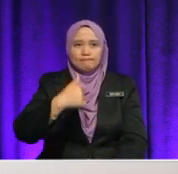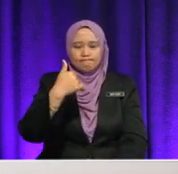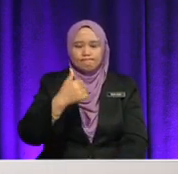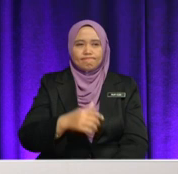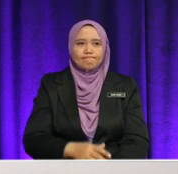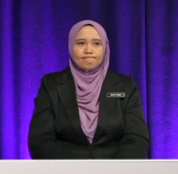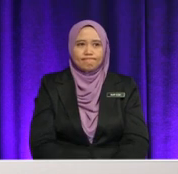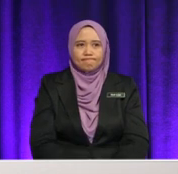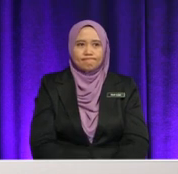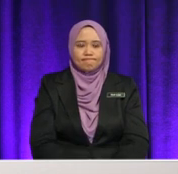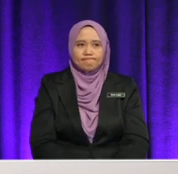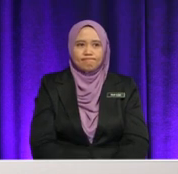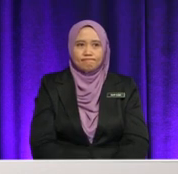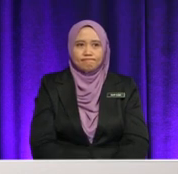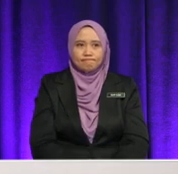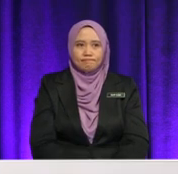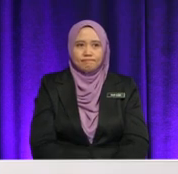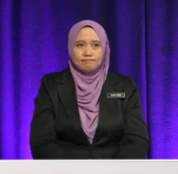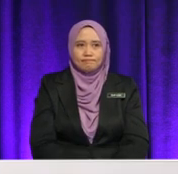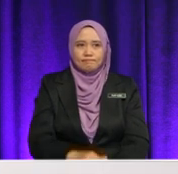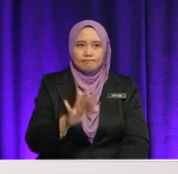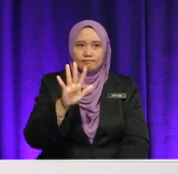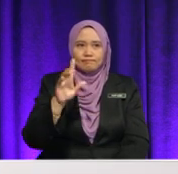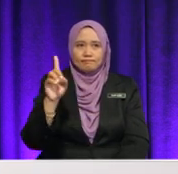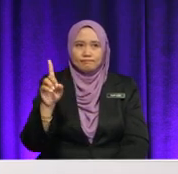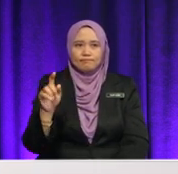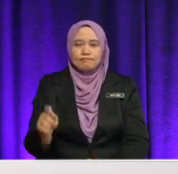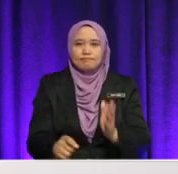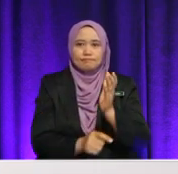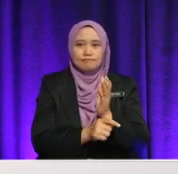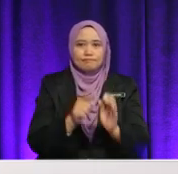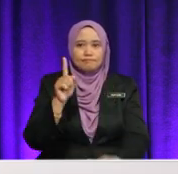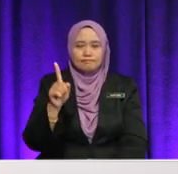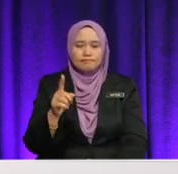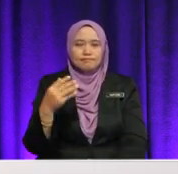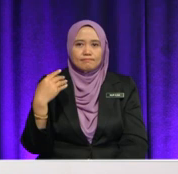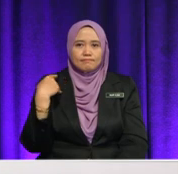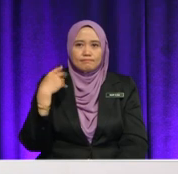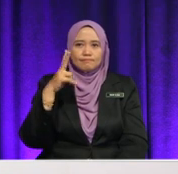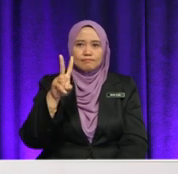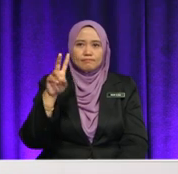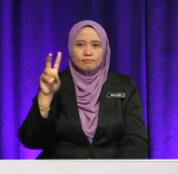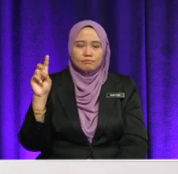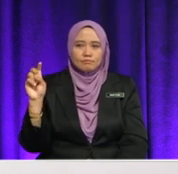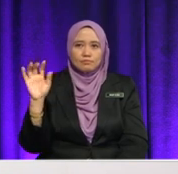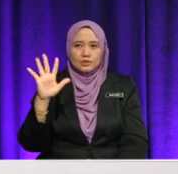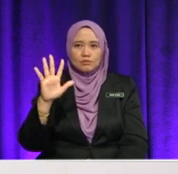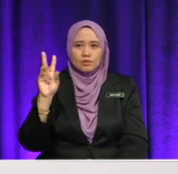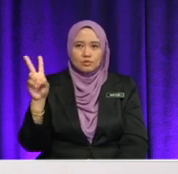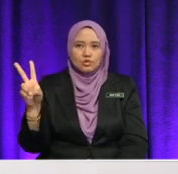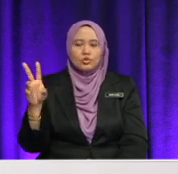dua itu saja ya 51 campur satu sudah dapat 52 seperti yang kita lihat tadi Keputusannya ada 52